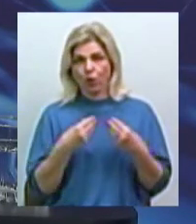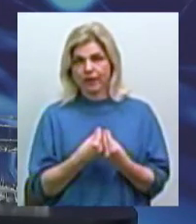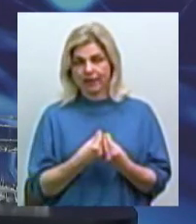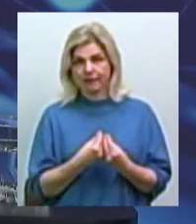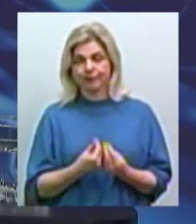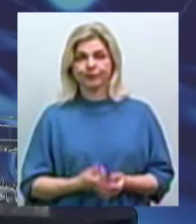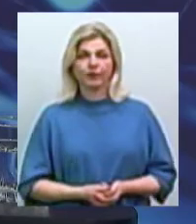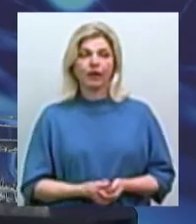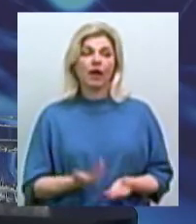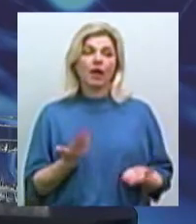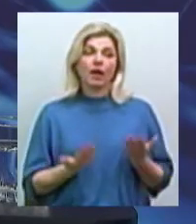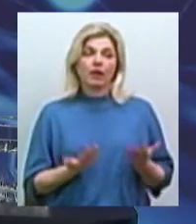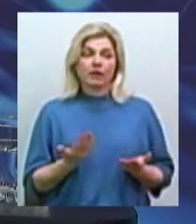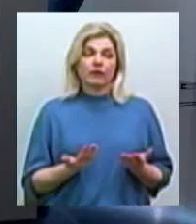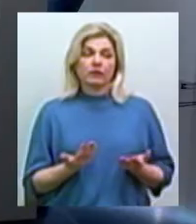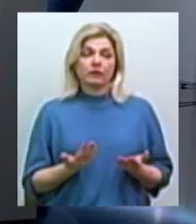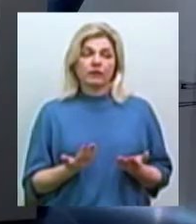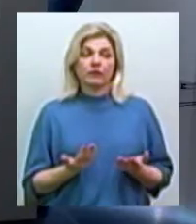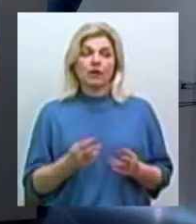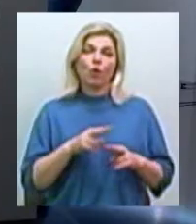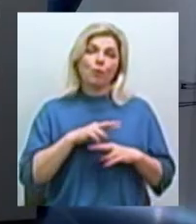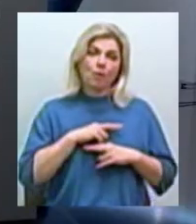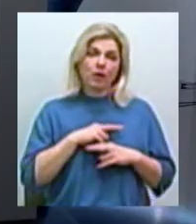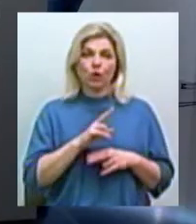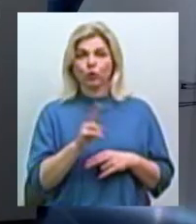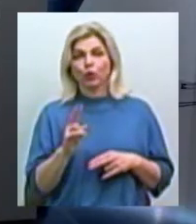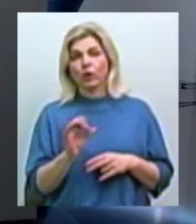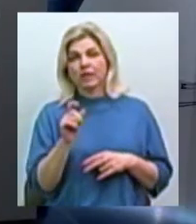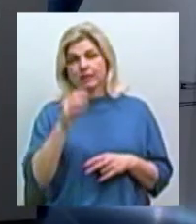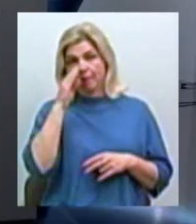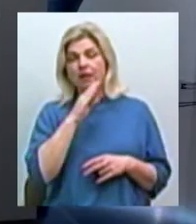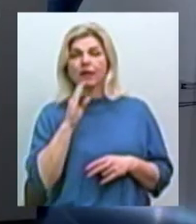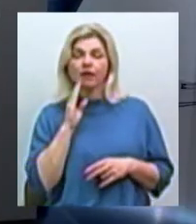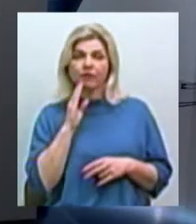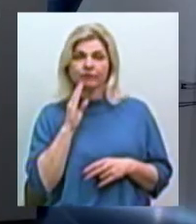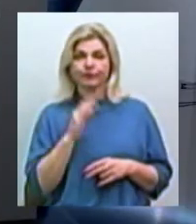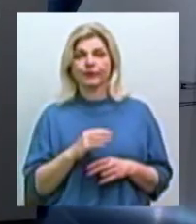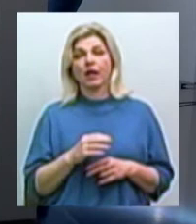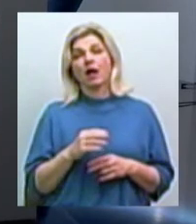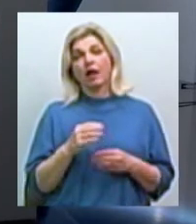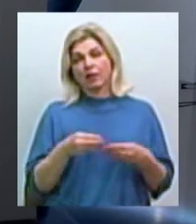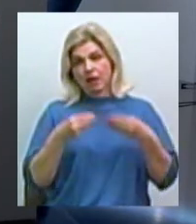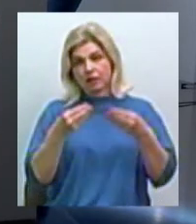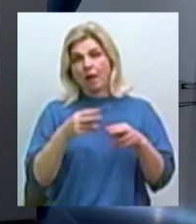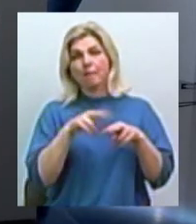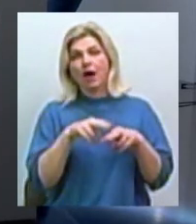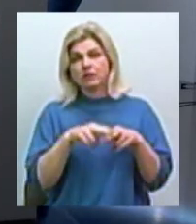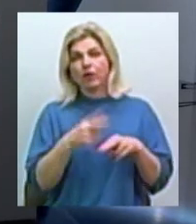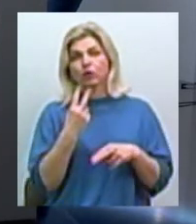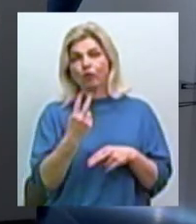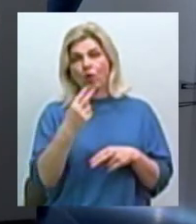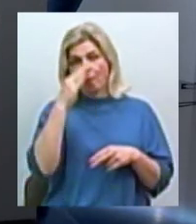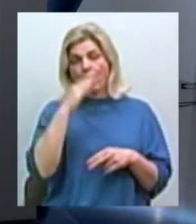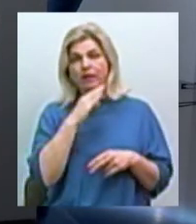родина, якщо... Або хто помер з батьків? Наразі тоді подаються паспорти обох батьків